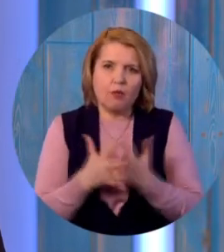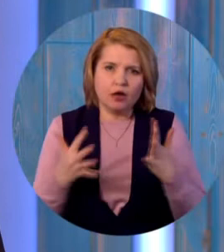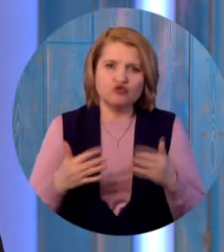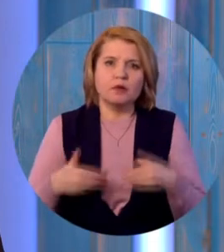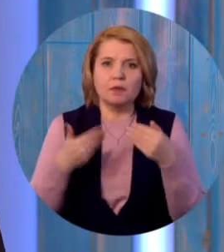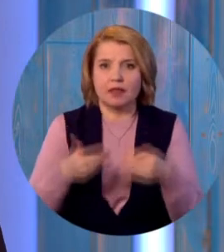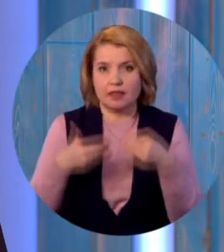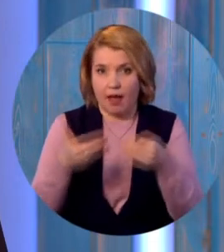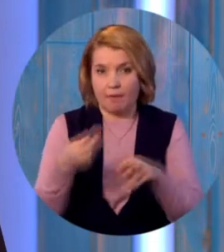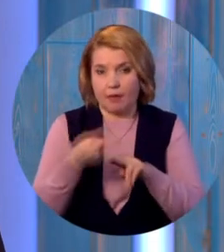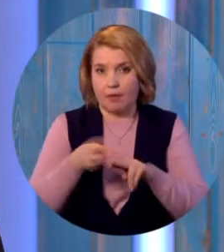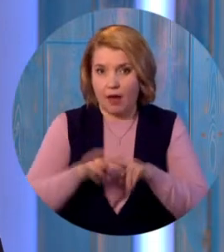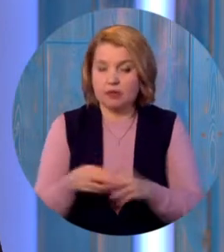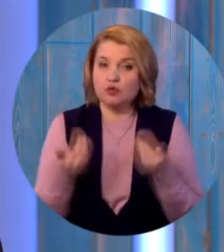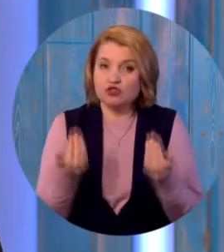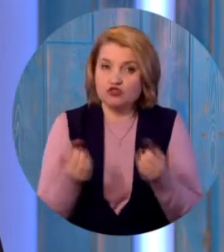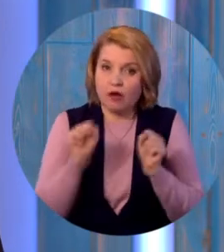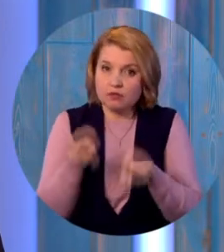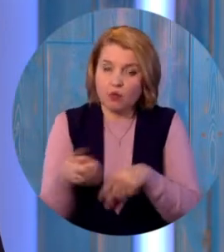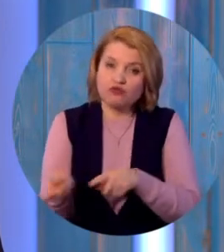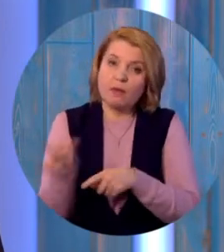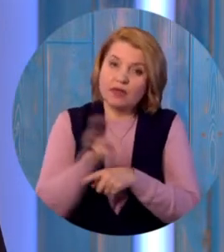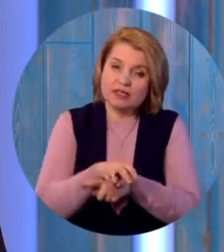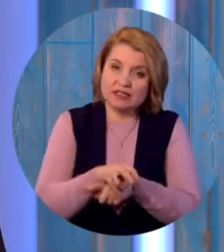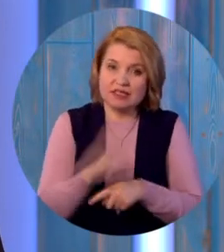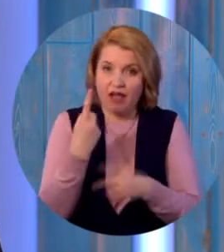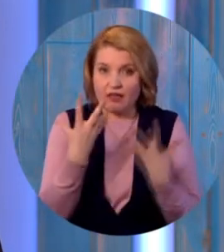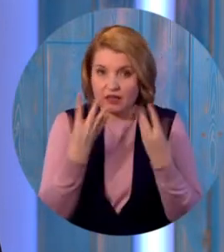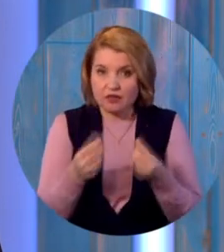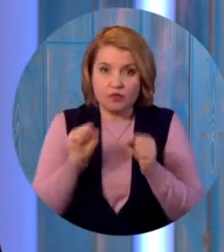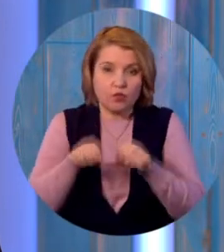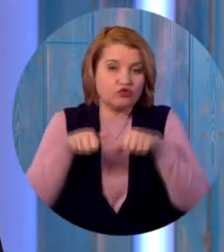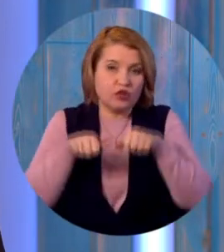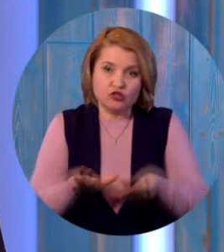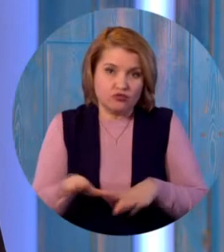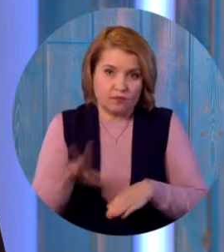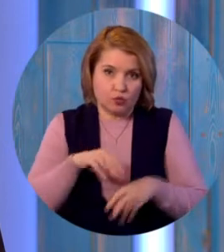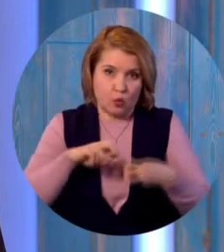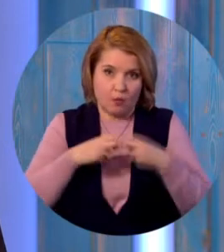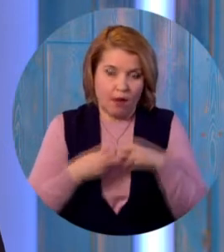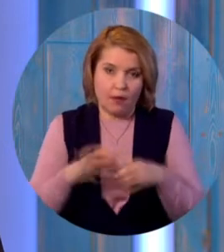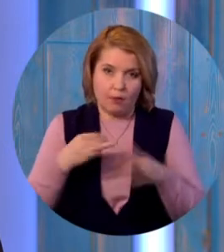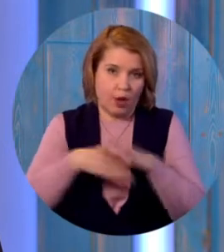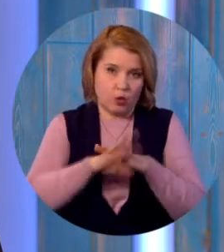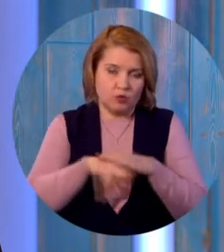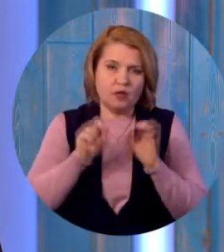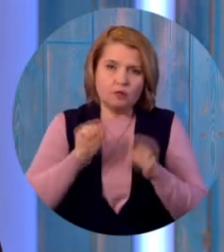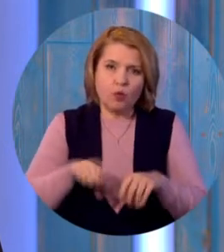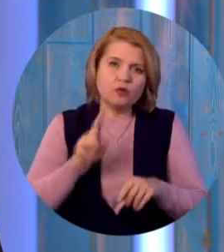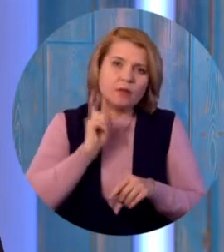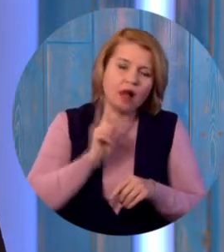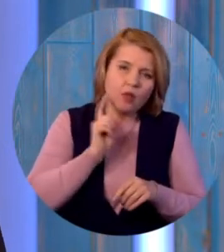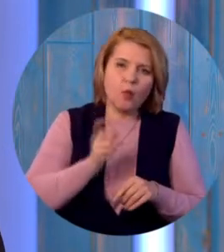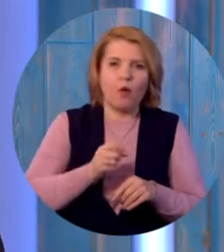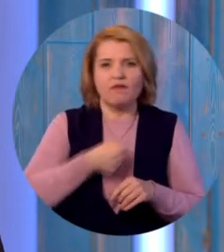темпами, поэтому сейчас можно прийти за одно посещение, решить проблему и уйти. Причем это в любом возрасте. Это может быть молодой возраст, это